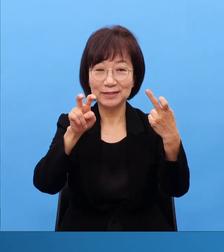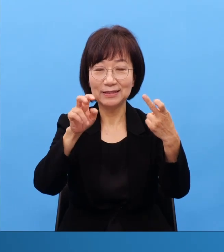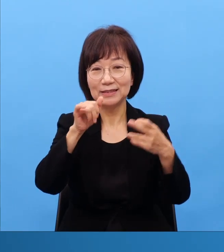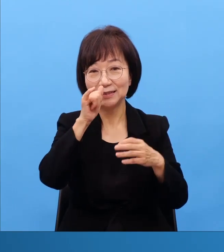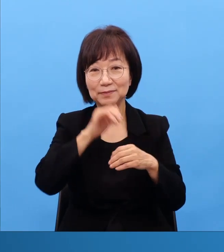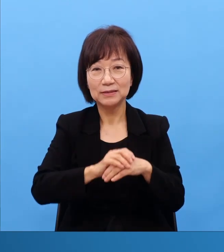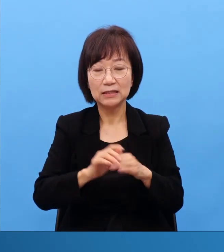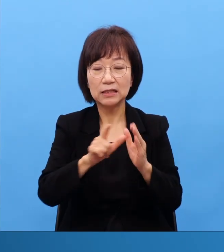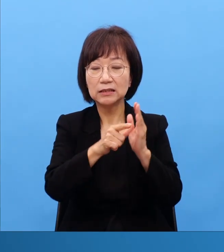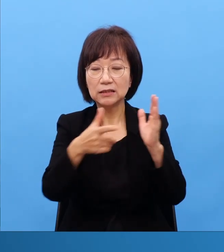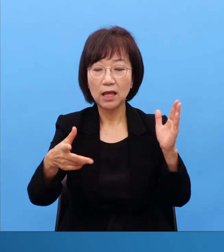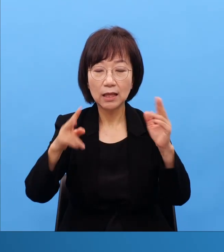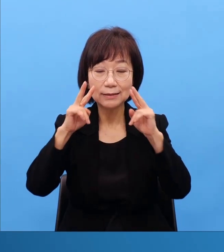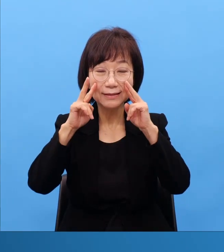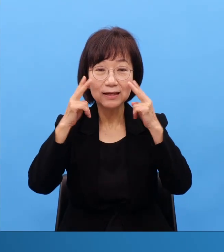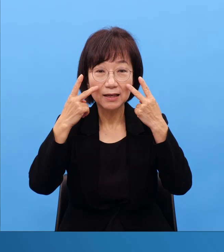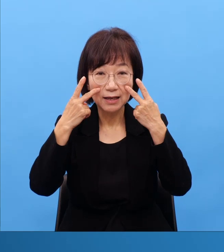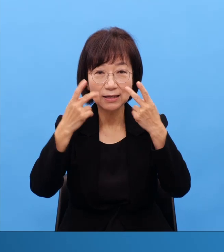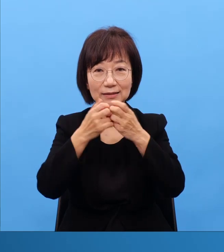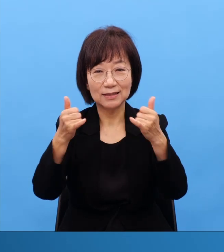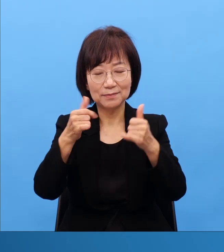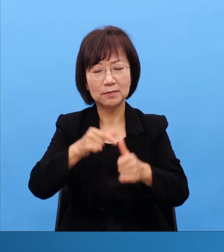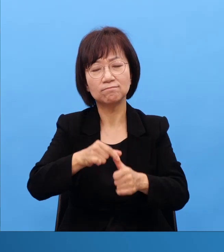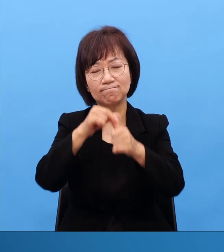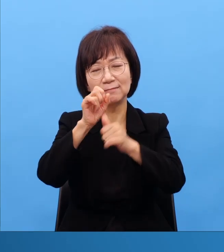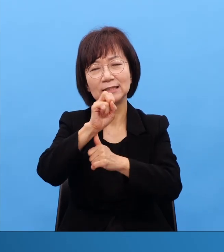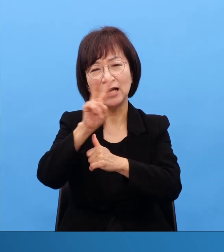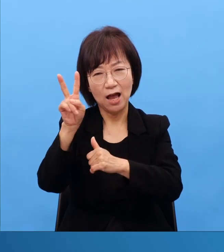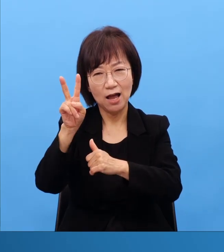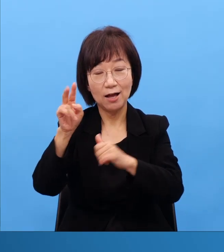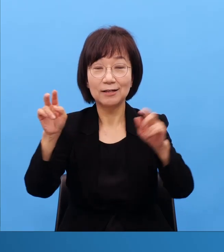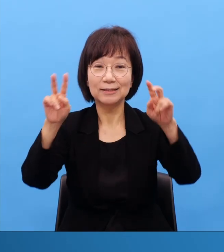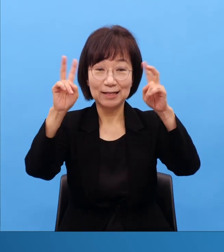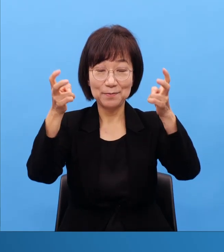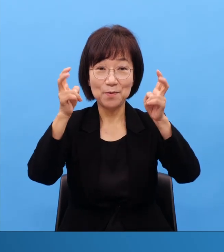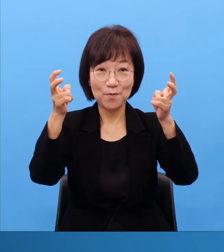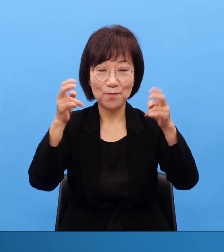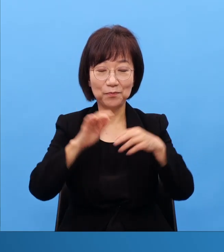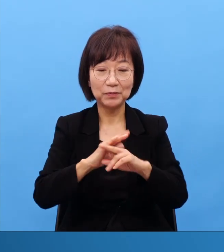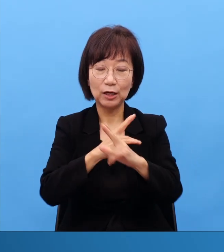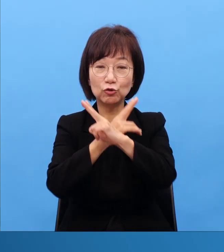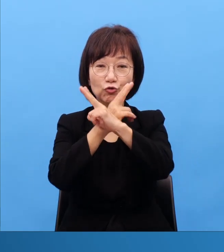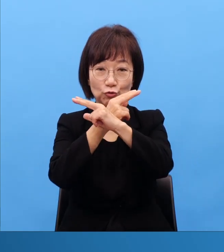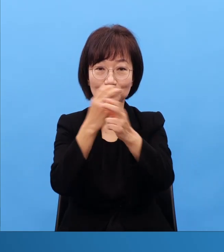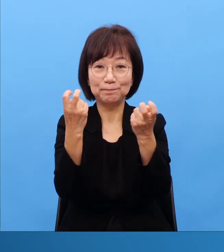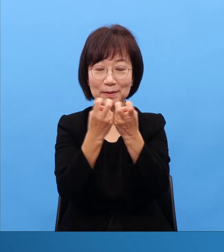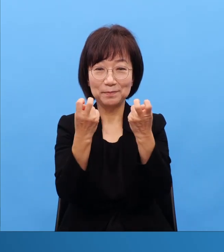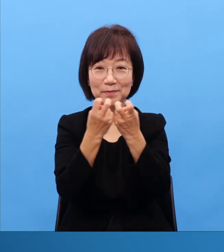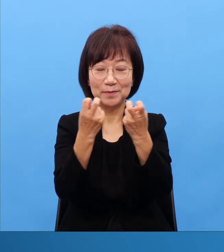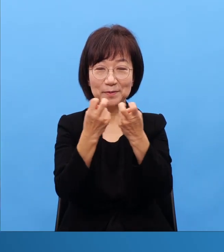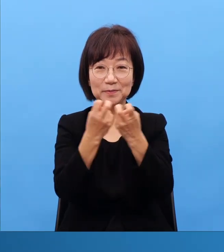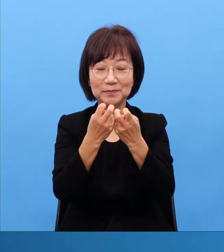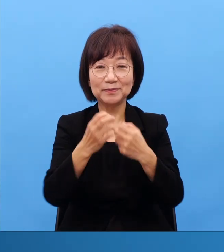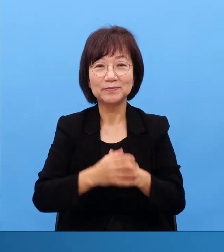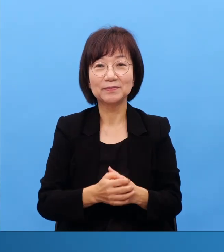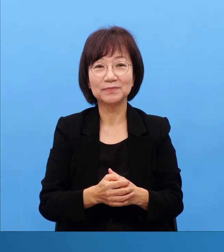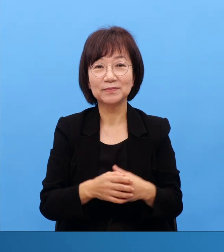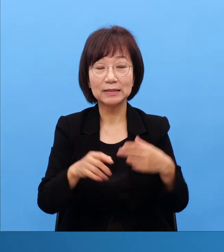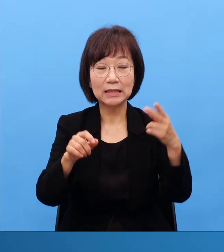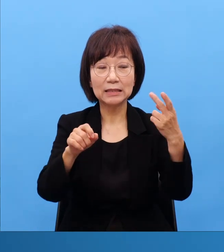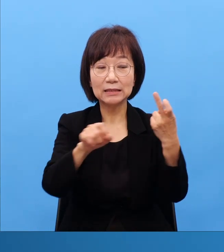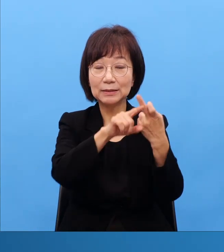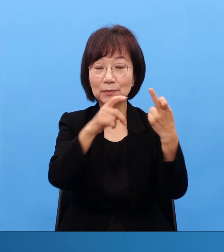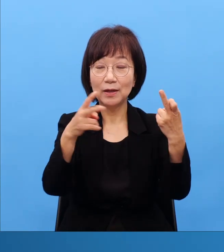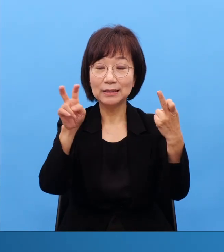시대에 착각한 자들을 살려야란 주제로 열리는 이번 집회는 온라인 줌으로 진행됩니다. 12월 20일